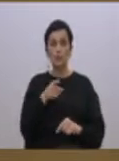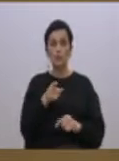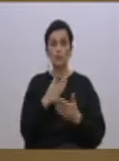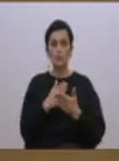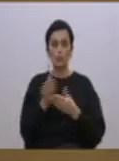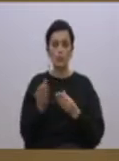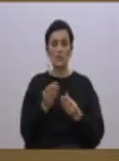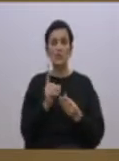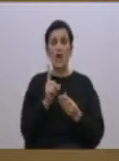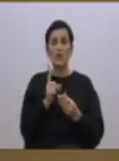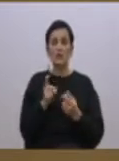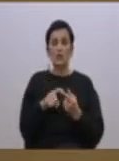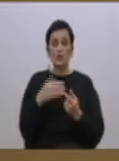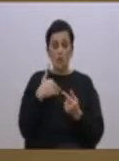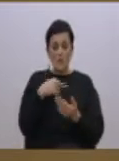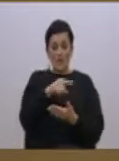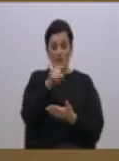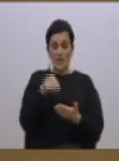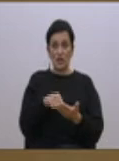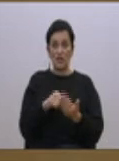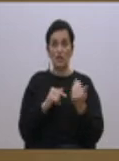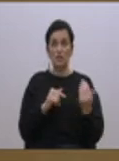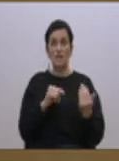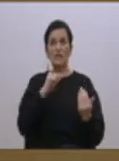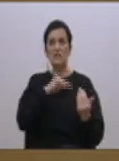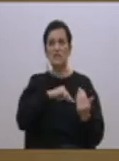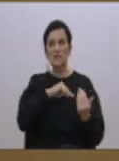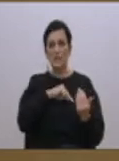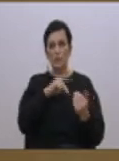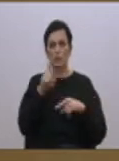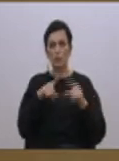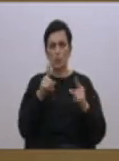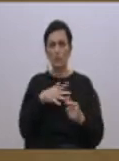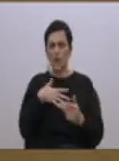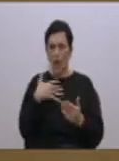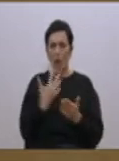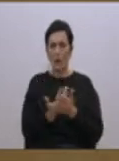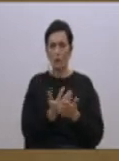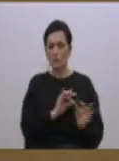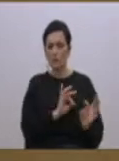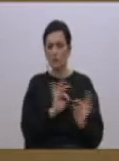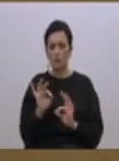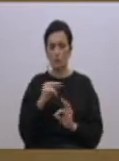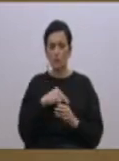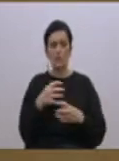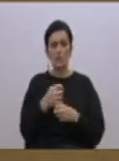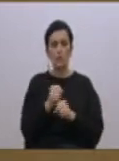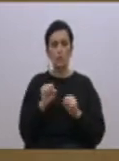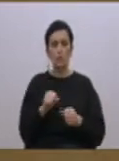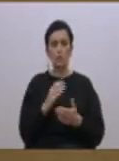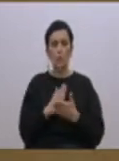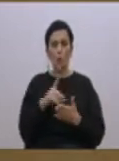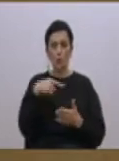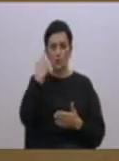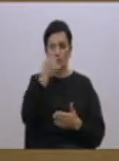sa ce heba, ce mi kitha, sa vicirom, tu e nisam sahuri, zogadat, proactiv la da interesul mușao, sa zudori, sa zrobi, sa ne pideptan, dacă și rebul, sakit,